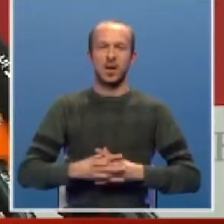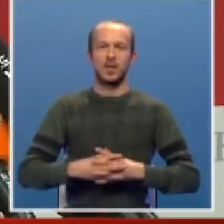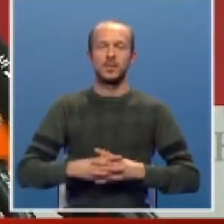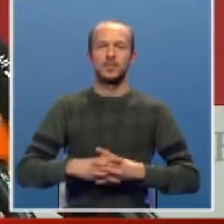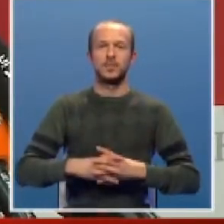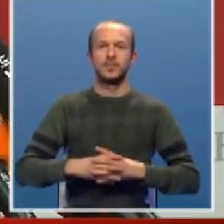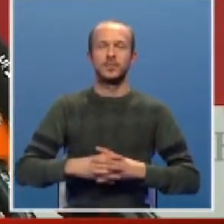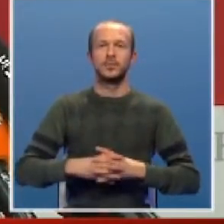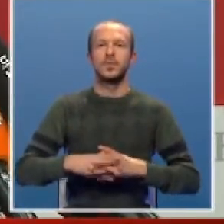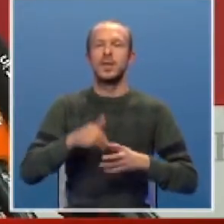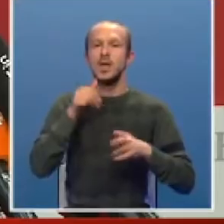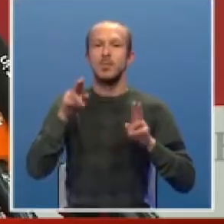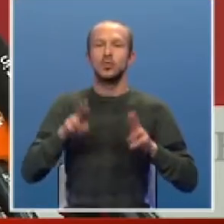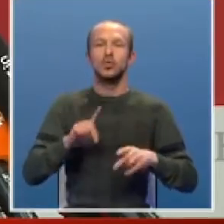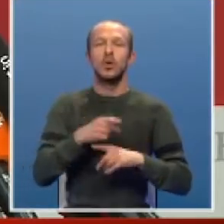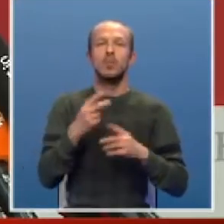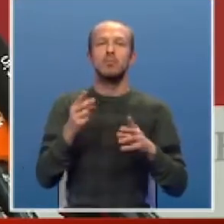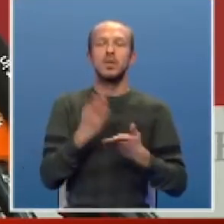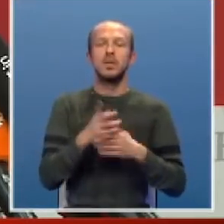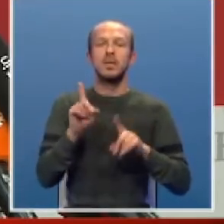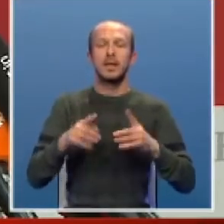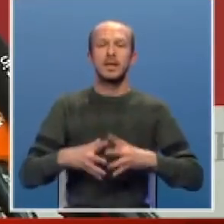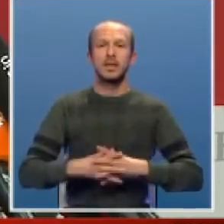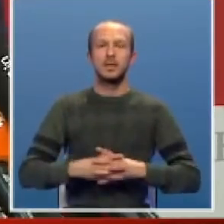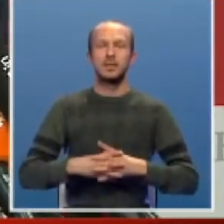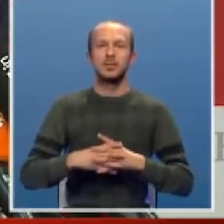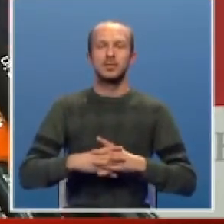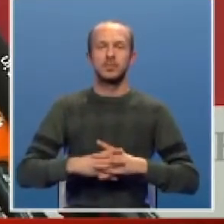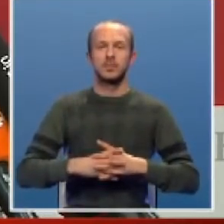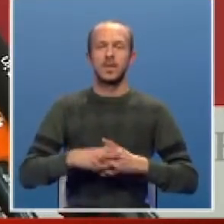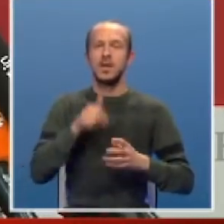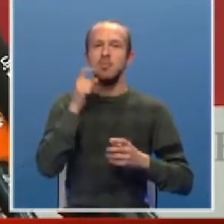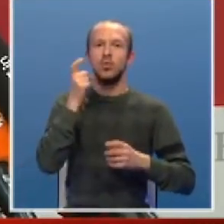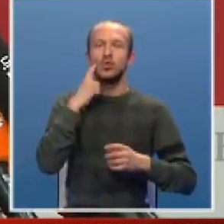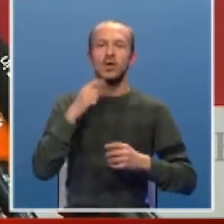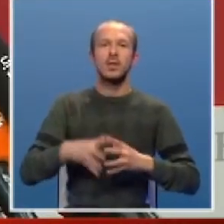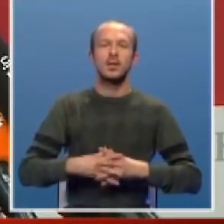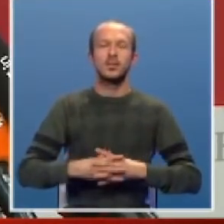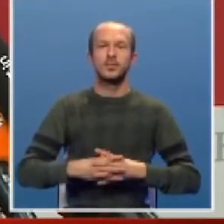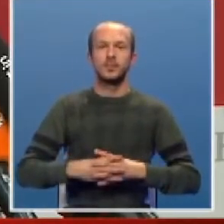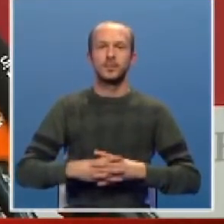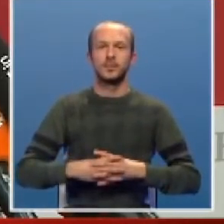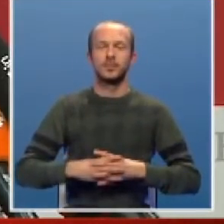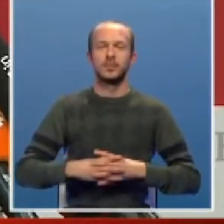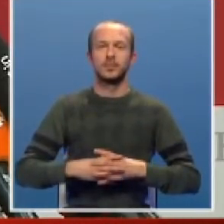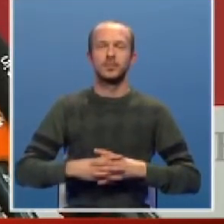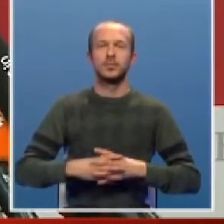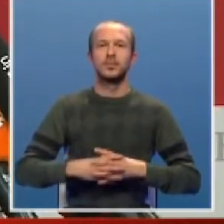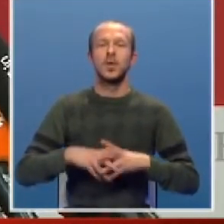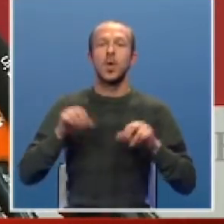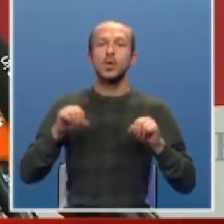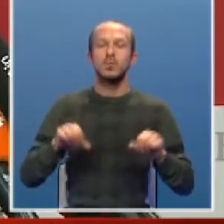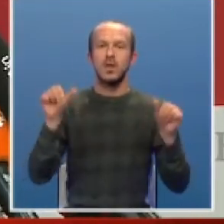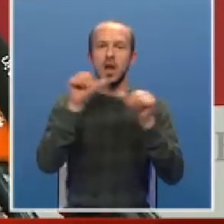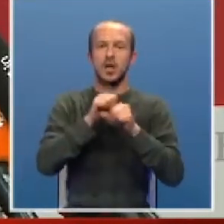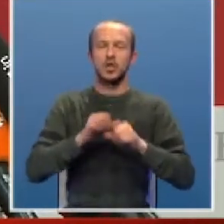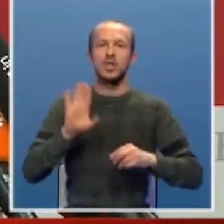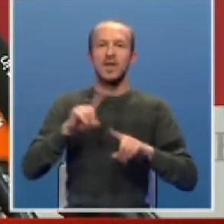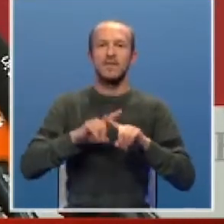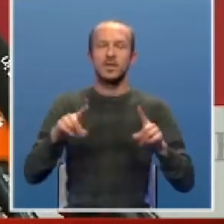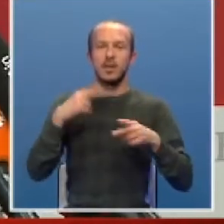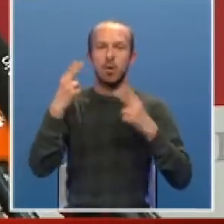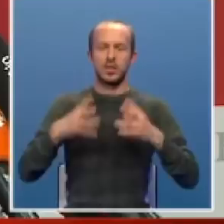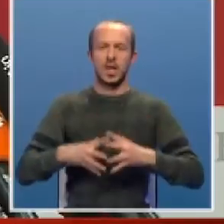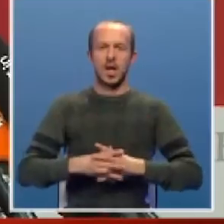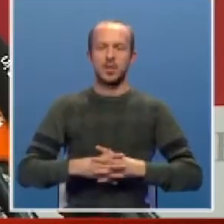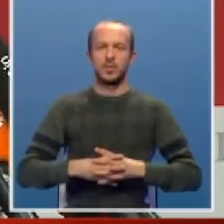ona apsolutno u orbiti nekih imaginacija koja ona pokušava da proda čitavu Evropu. Da je to ozbiljna greška te vrste